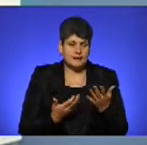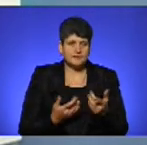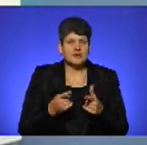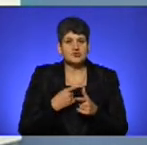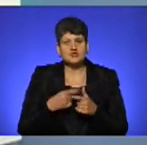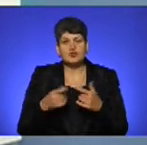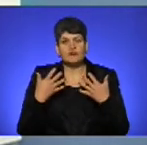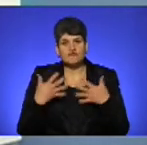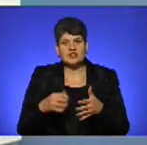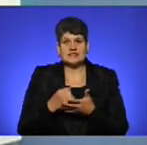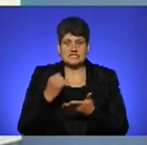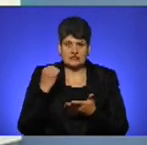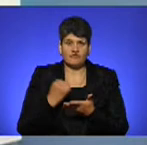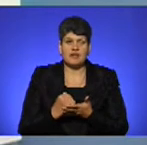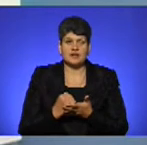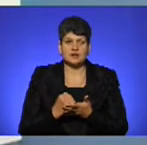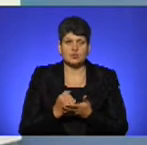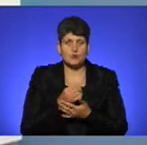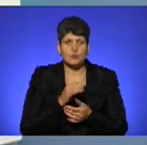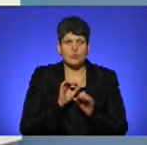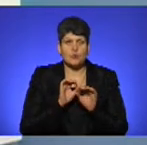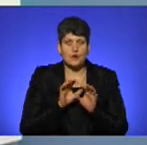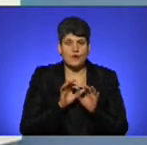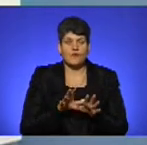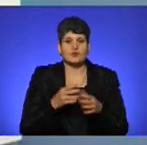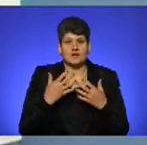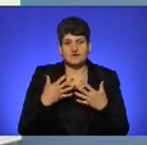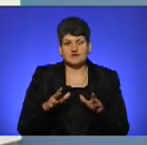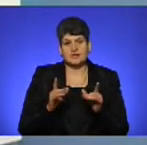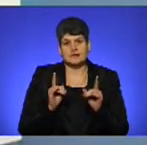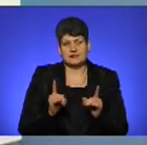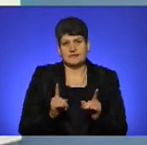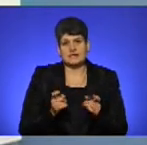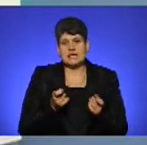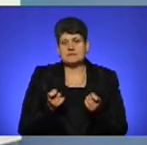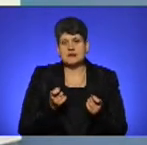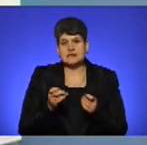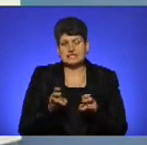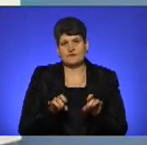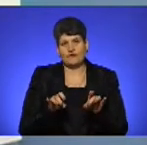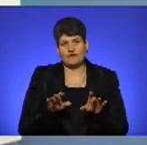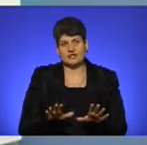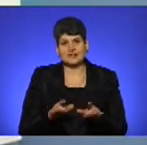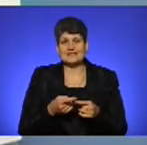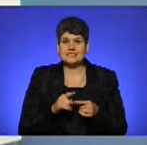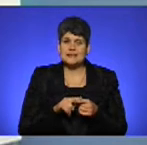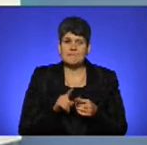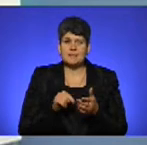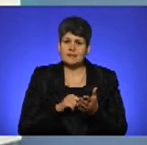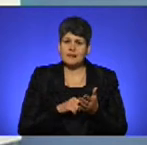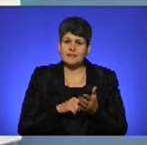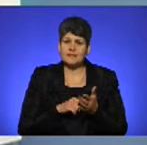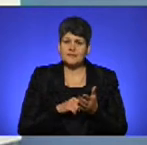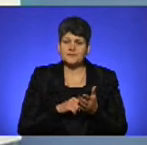вже затверджено, проговорено і десь навіть так адміністративно вирішено? Чи це питання, в